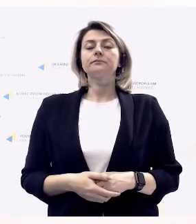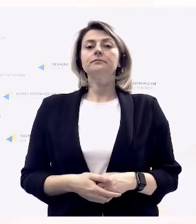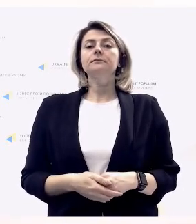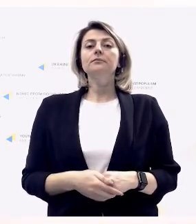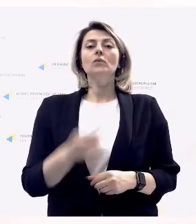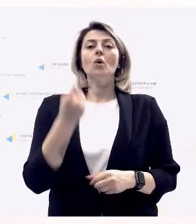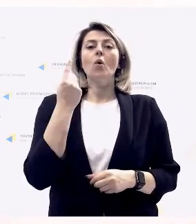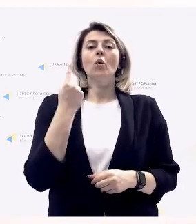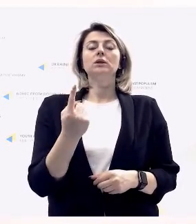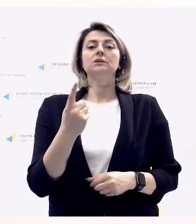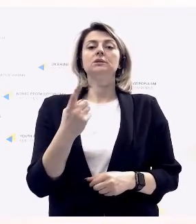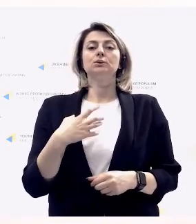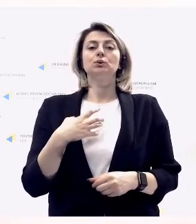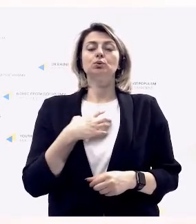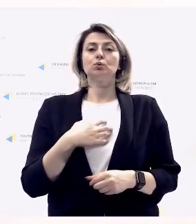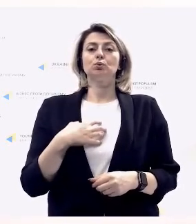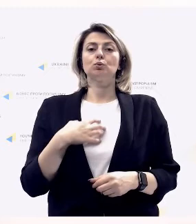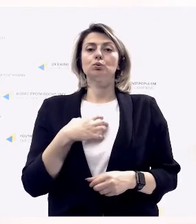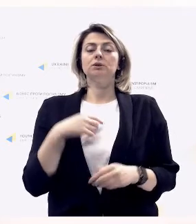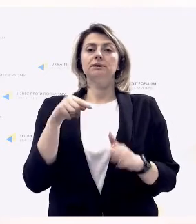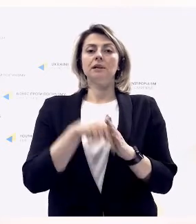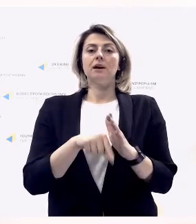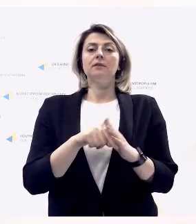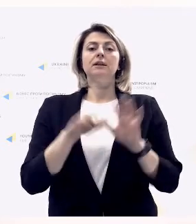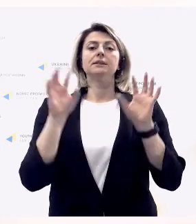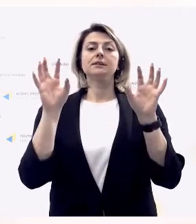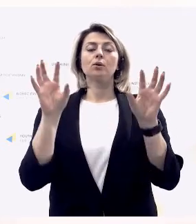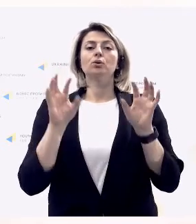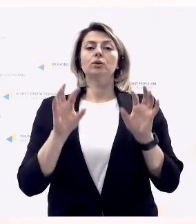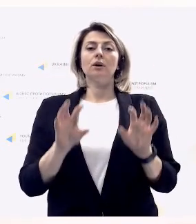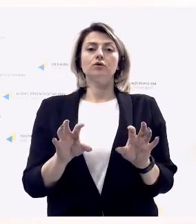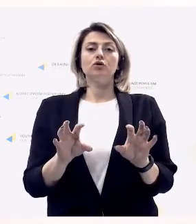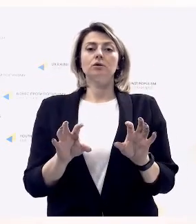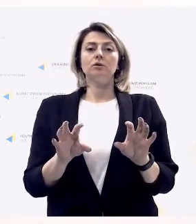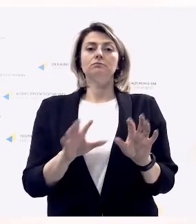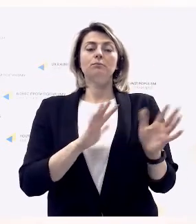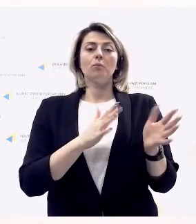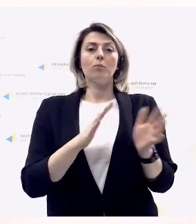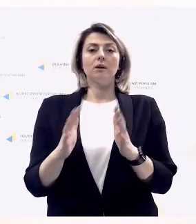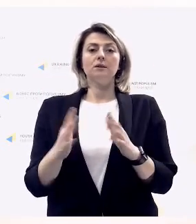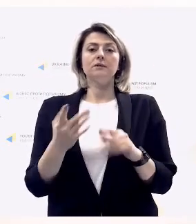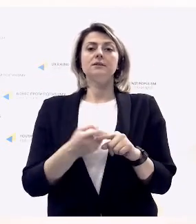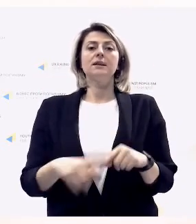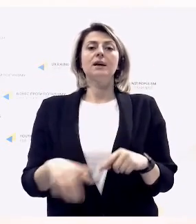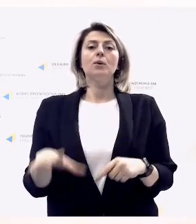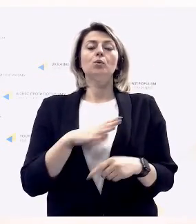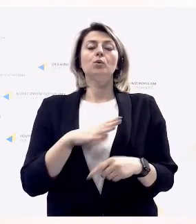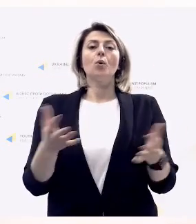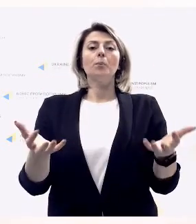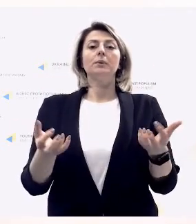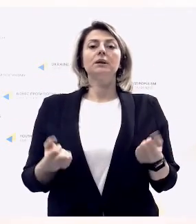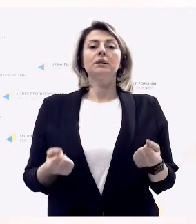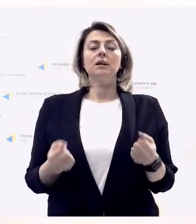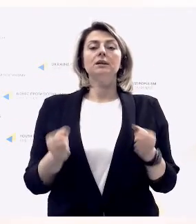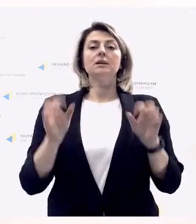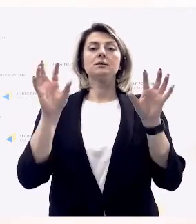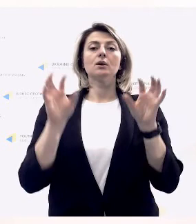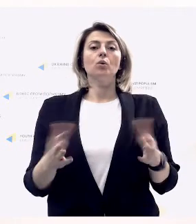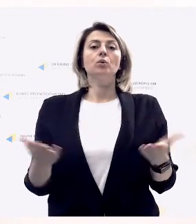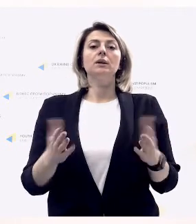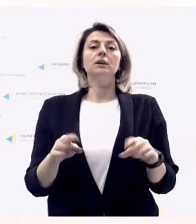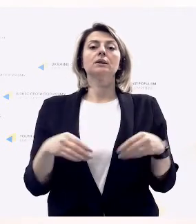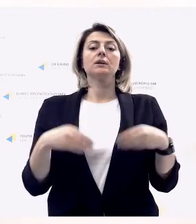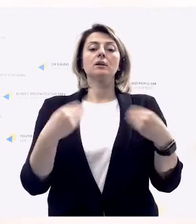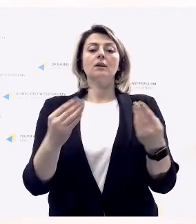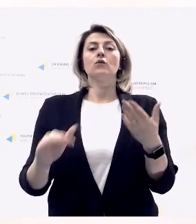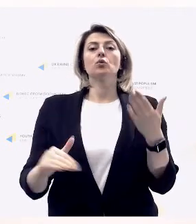Один з суттєвих законодавчих моментів – це було прийняття закону, який надав